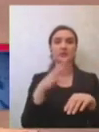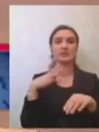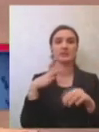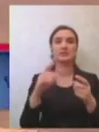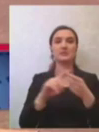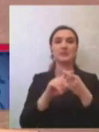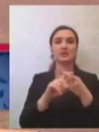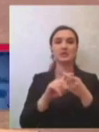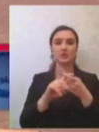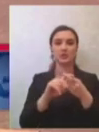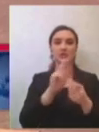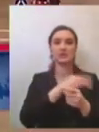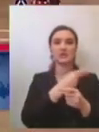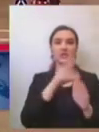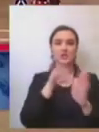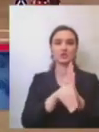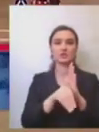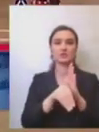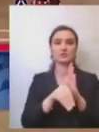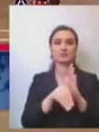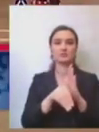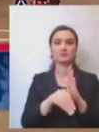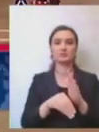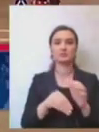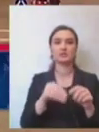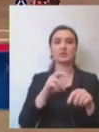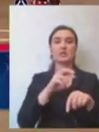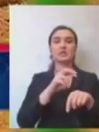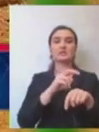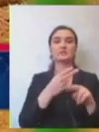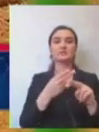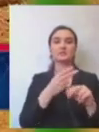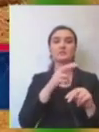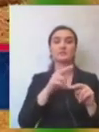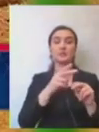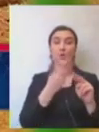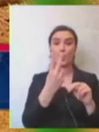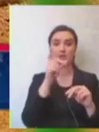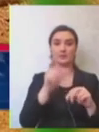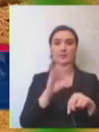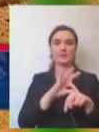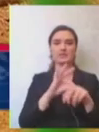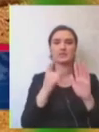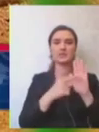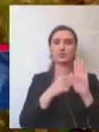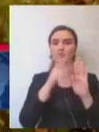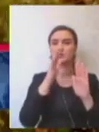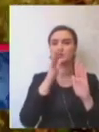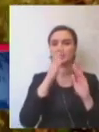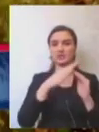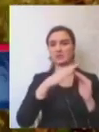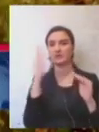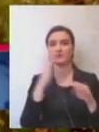როგორც კლინიკის სამედიცინო დირექტორმა მარინა ეზუგბაიამ განმარტა, ორი პაციენტი 70 წელს ზევით არის და